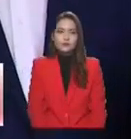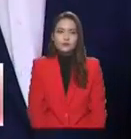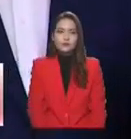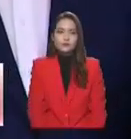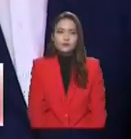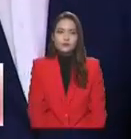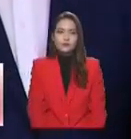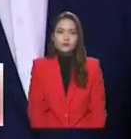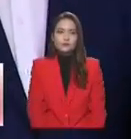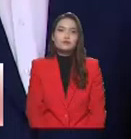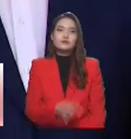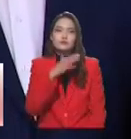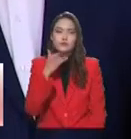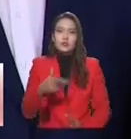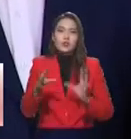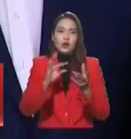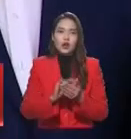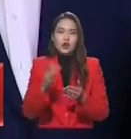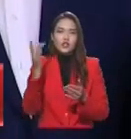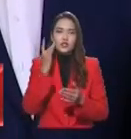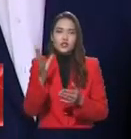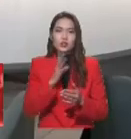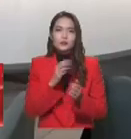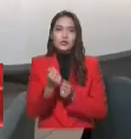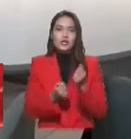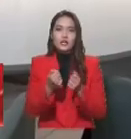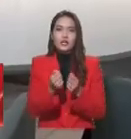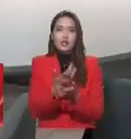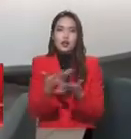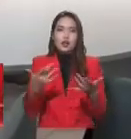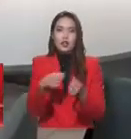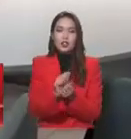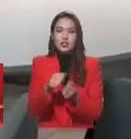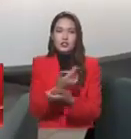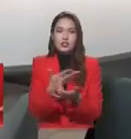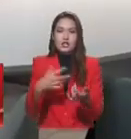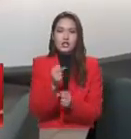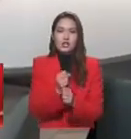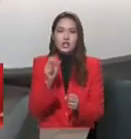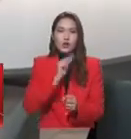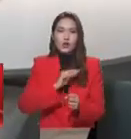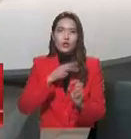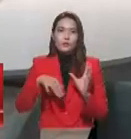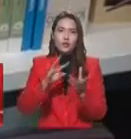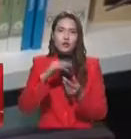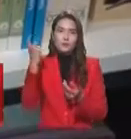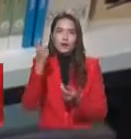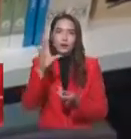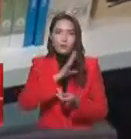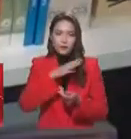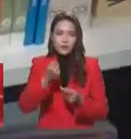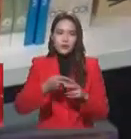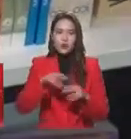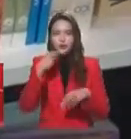По сути, наша основная проблема – это вывести книги на рынок. В селах же книги не купить. Вот мое село Шардара, например. Там только